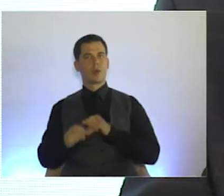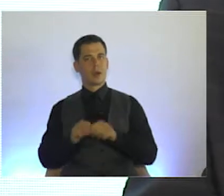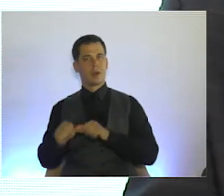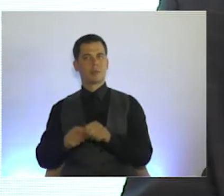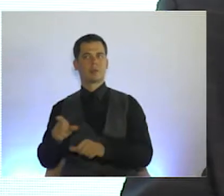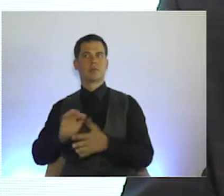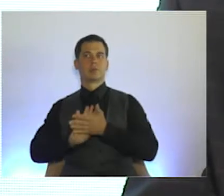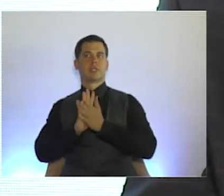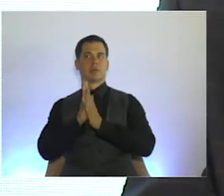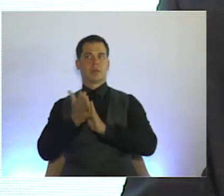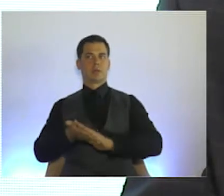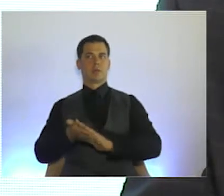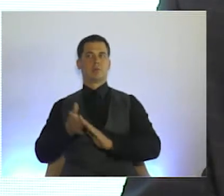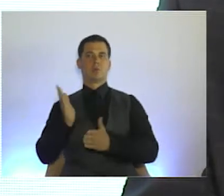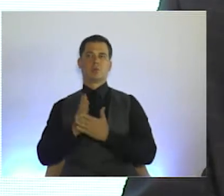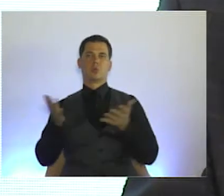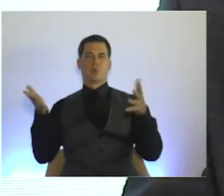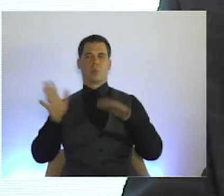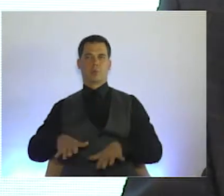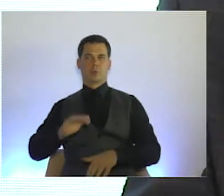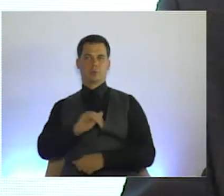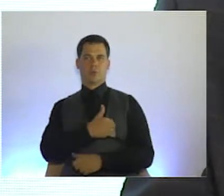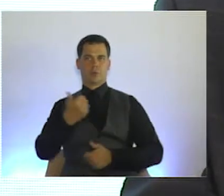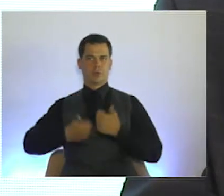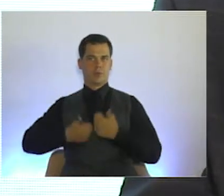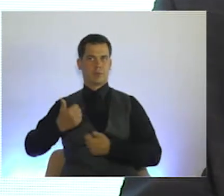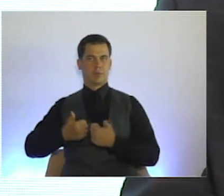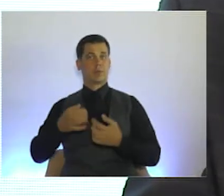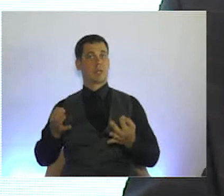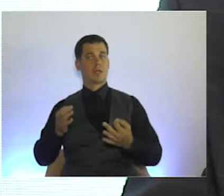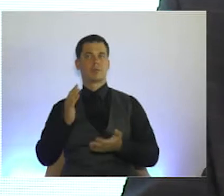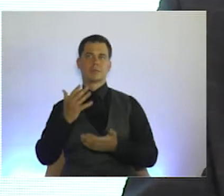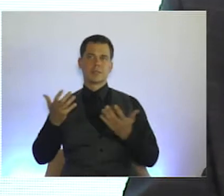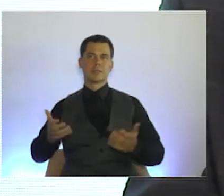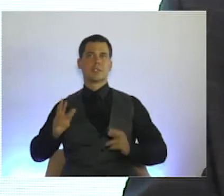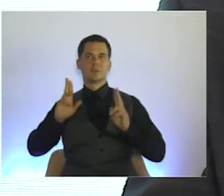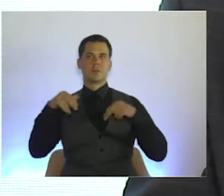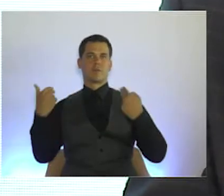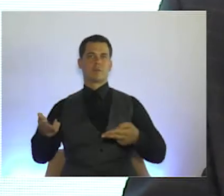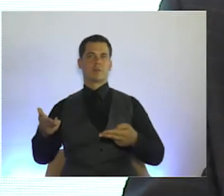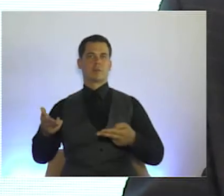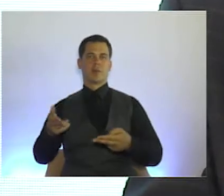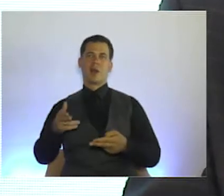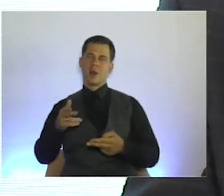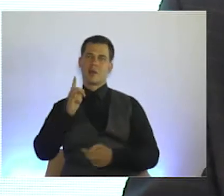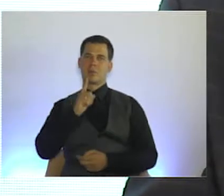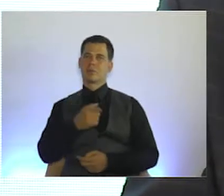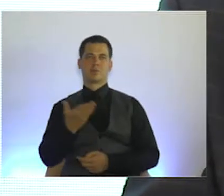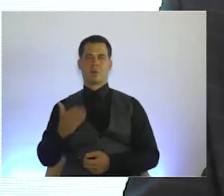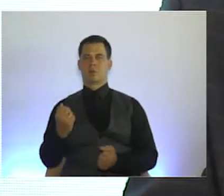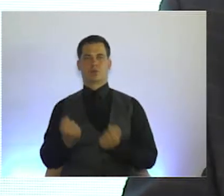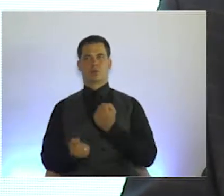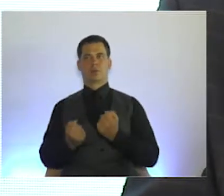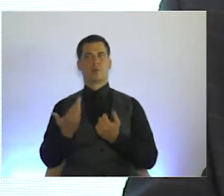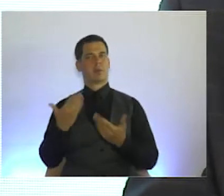przemian gospodarczych do upadku szkolnictwa zawodowego. Dzisiaj próbujemy go odbudować, przy czym dobrze wiemy, że jest to bardzo trudne,